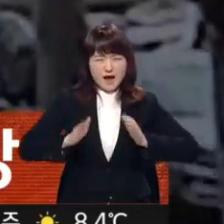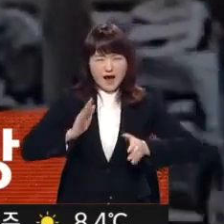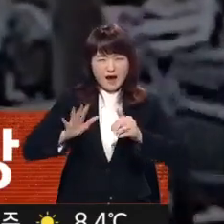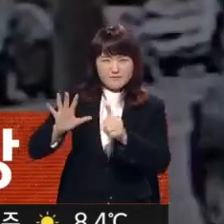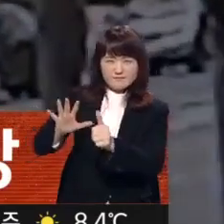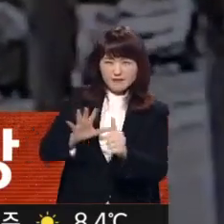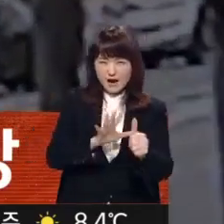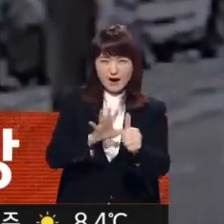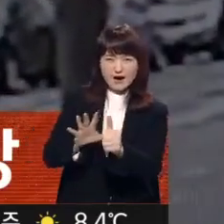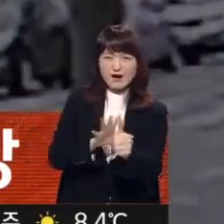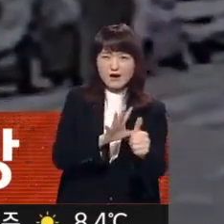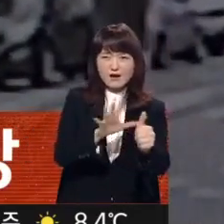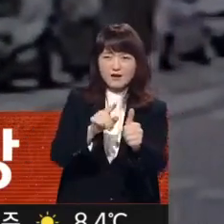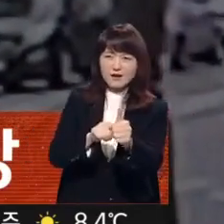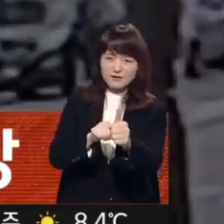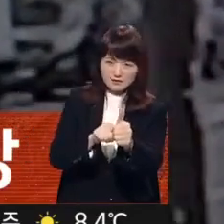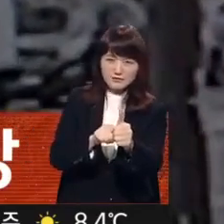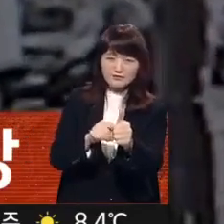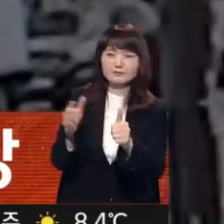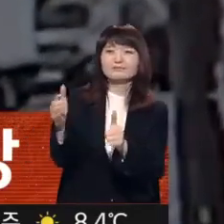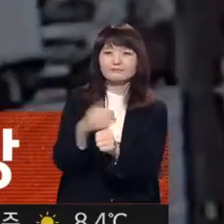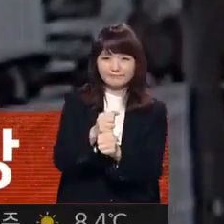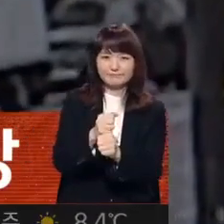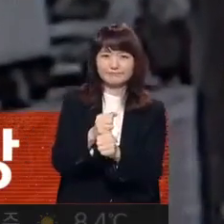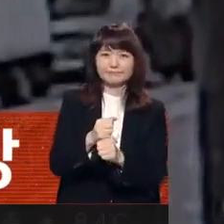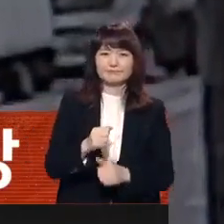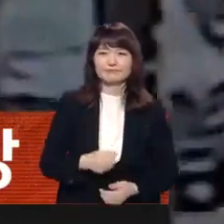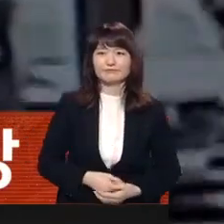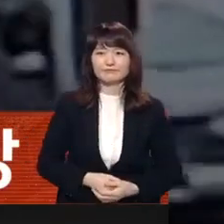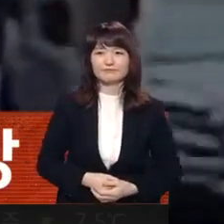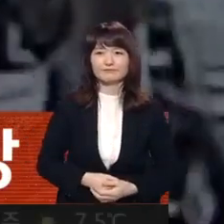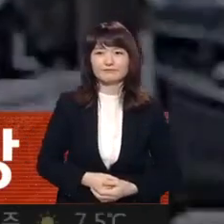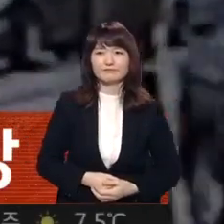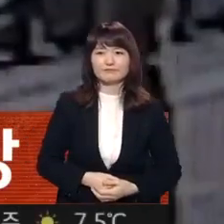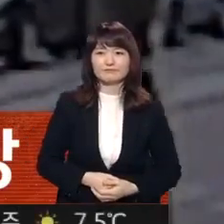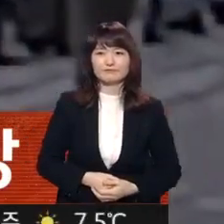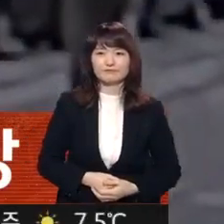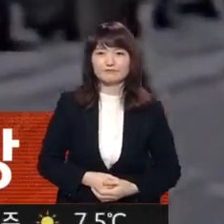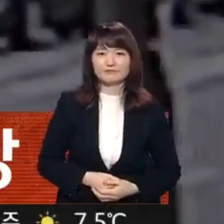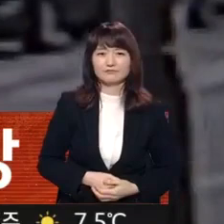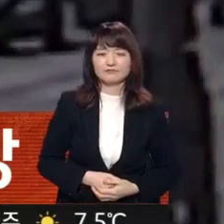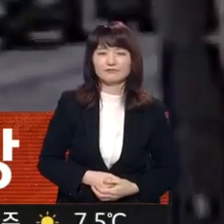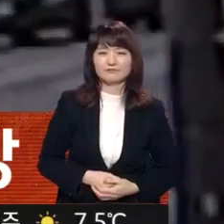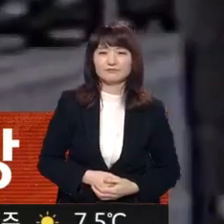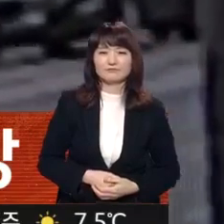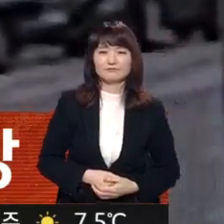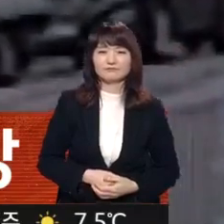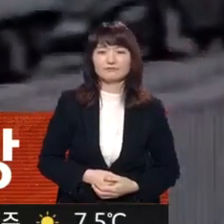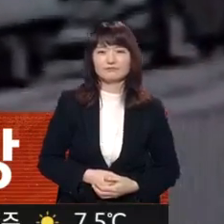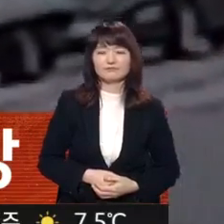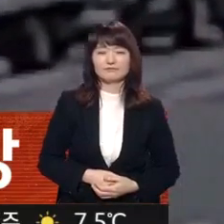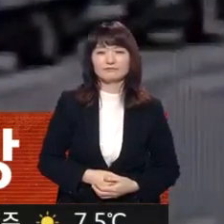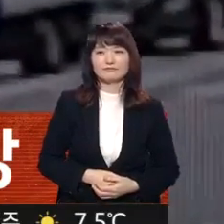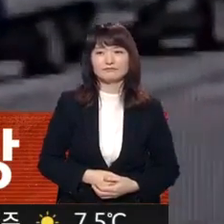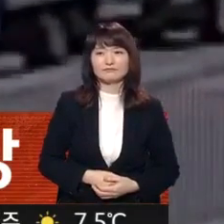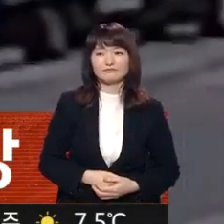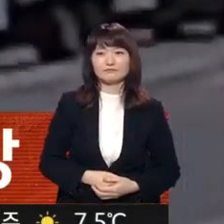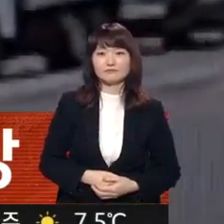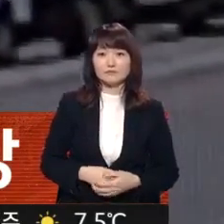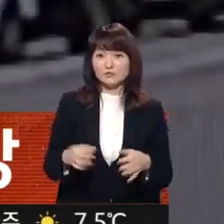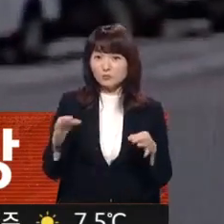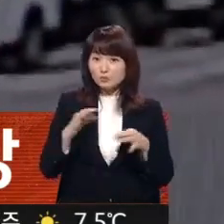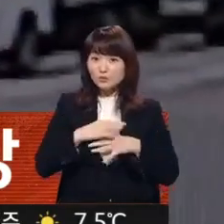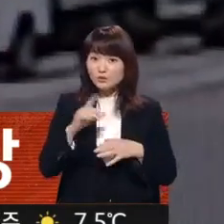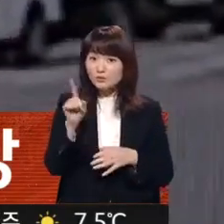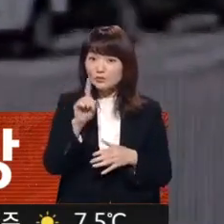저 사람 쫓아가서 잡았어요 아유 검거 성공 자 팀장님 그런데 더